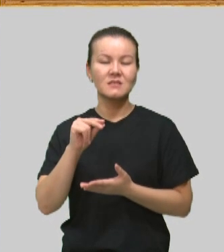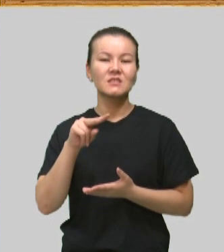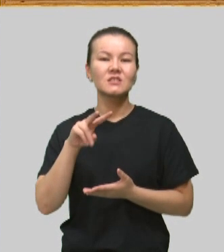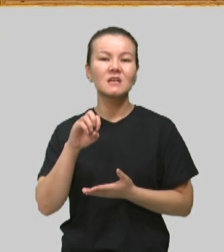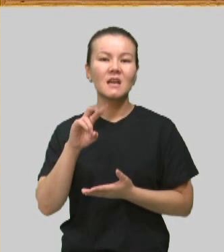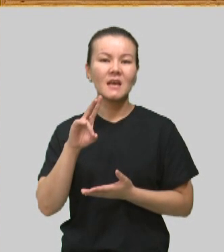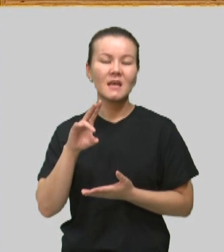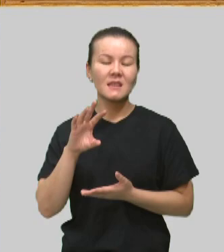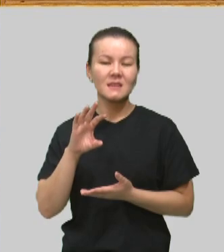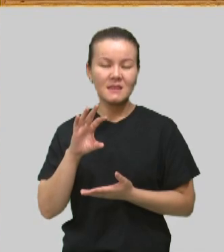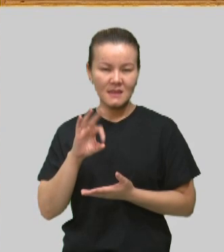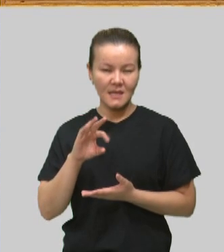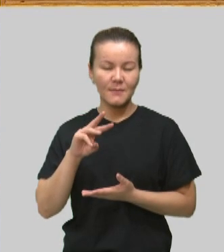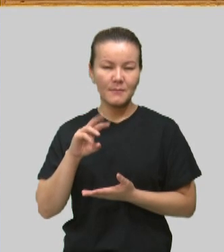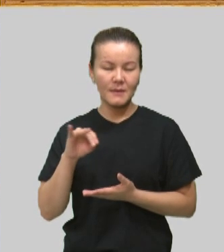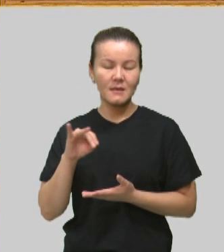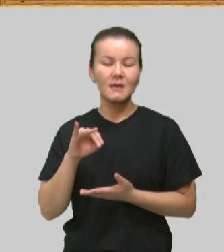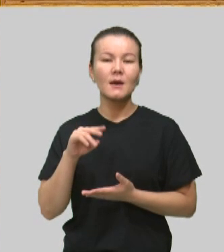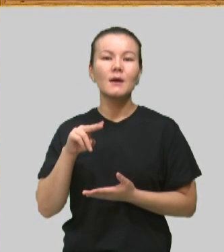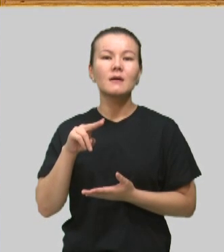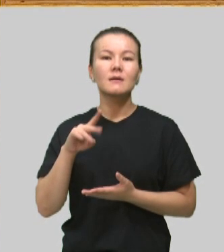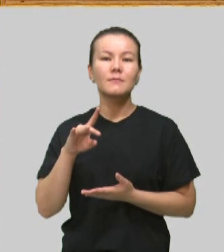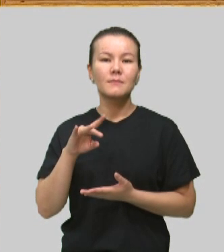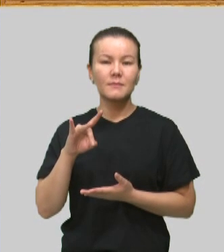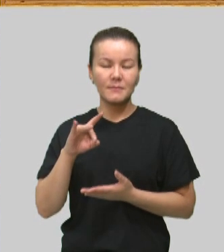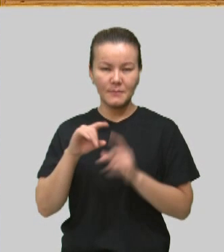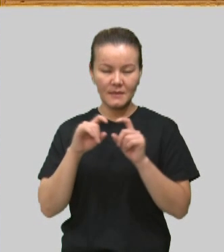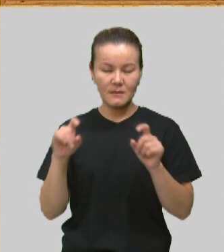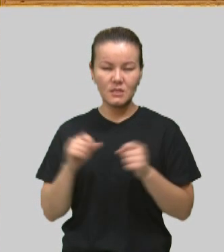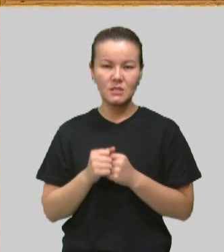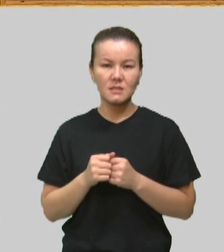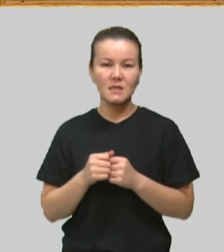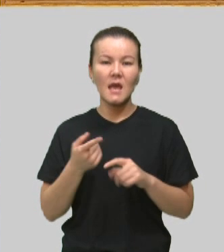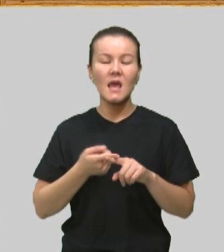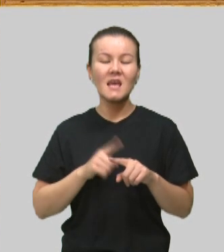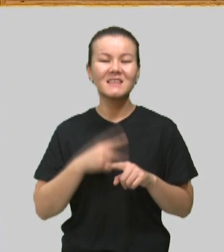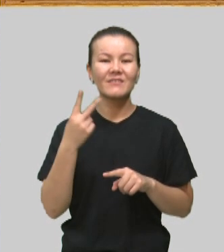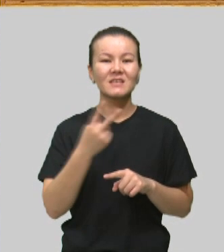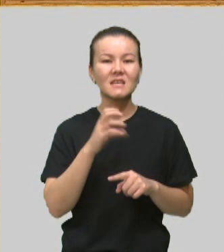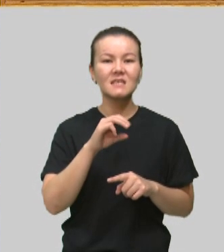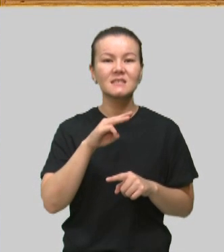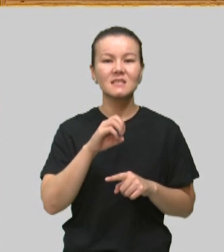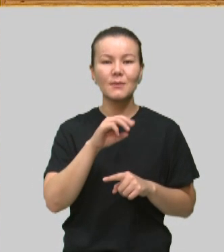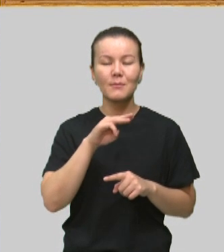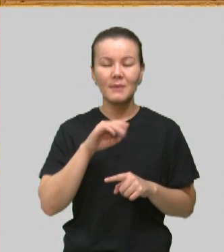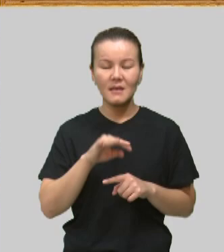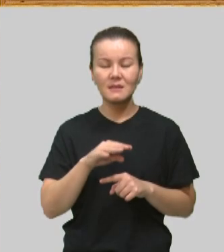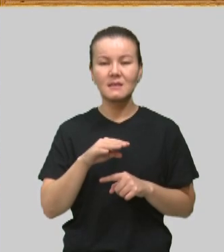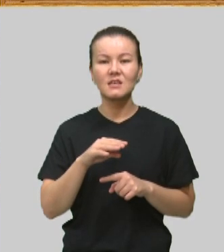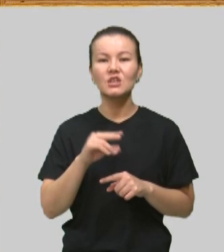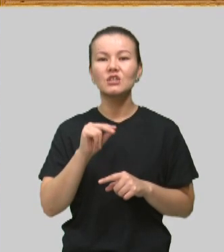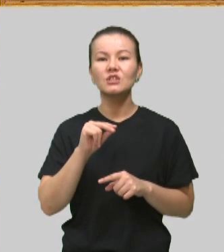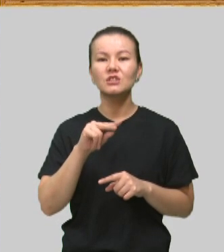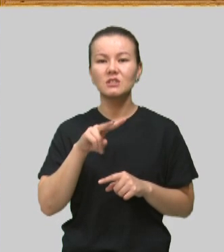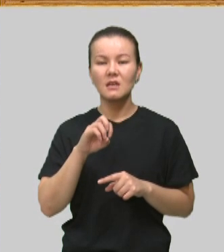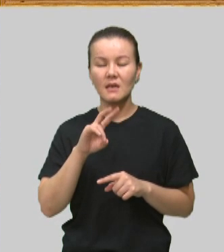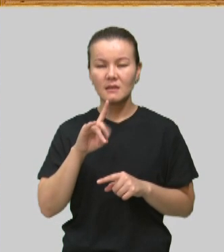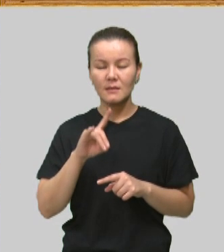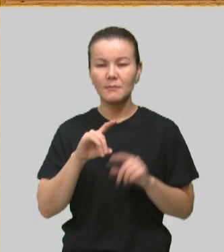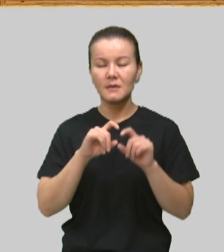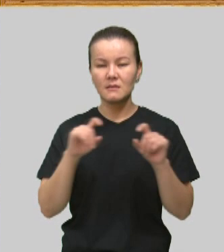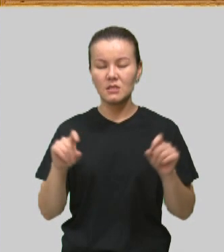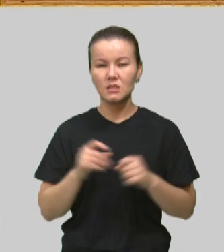членами предложения. Это второстепенные члены предложения.